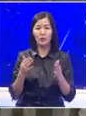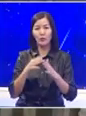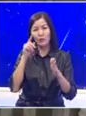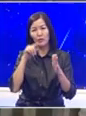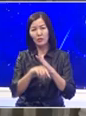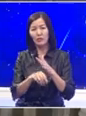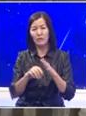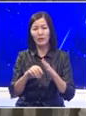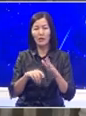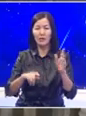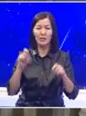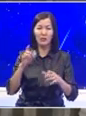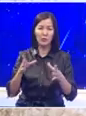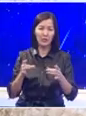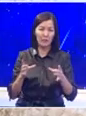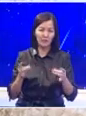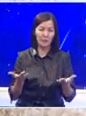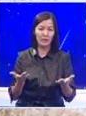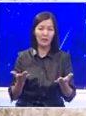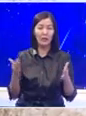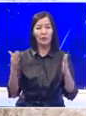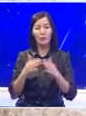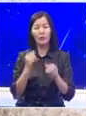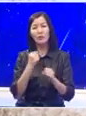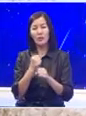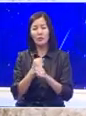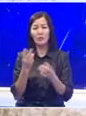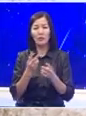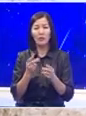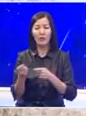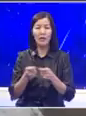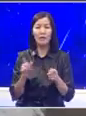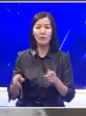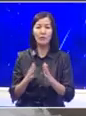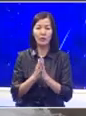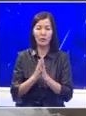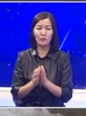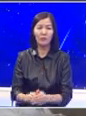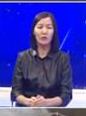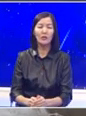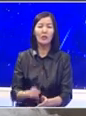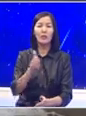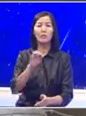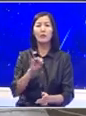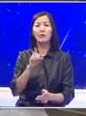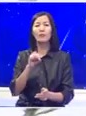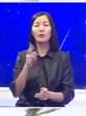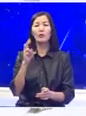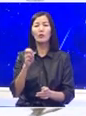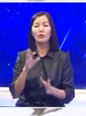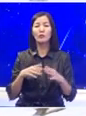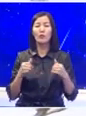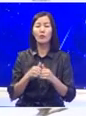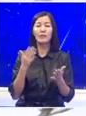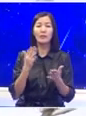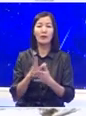нас появляется. Сол енді осы үйге бірдеңке жасап берсе, әкімнен сұрайтынымыз сол біздің. Бибігүл секілді мұнда 200-ге жуық отбасы